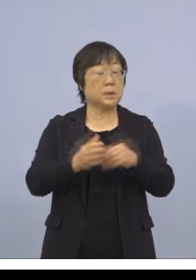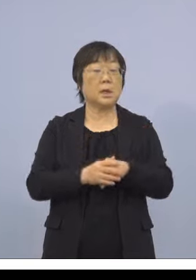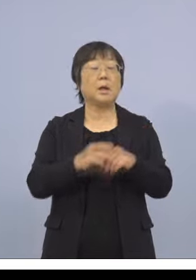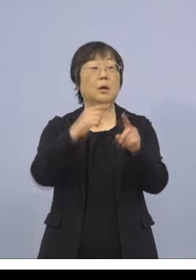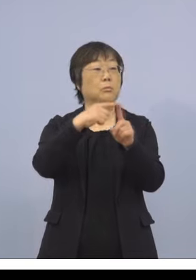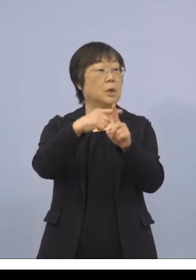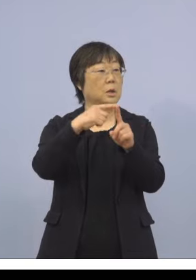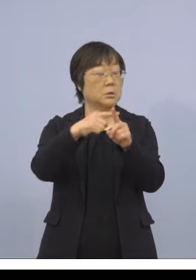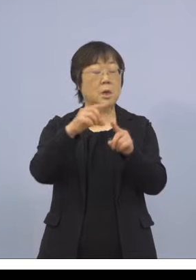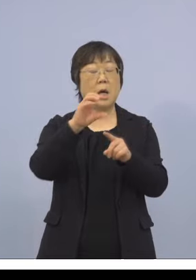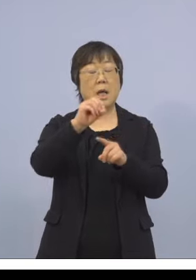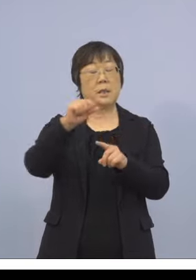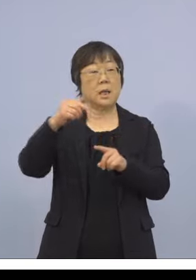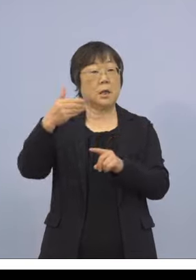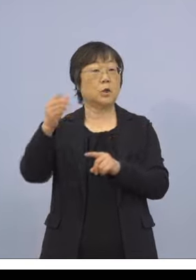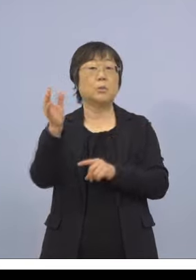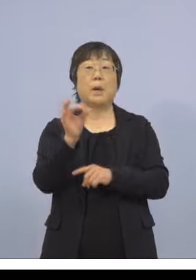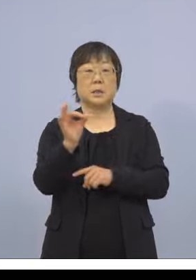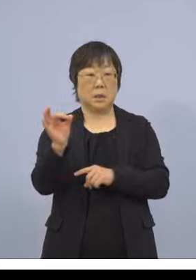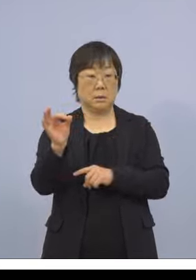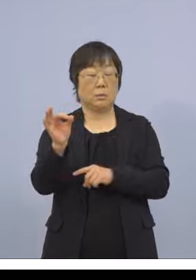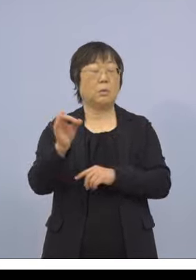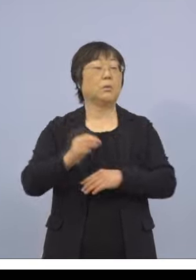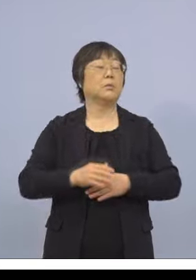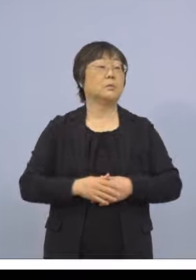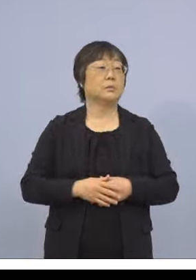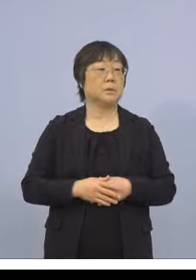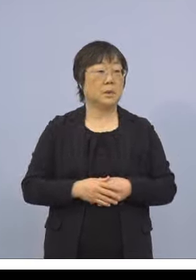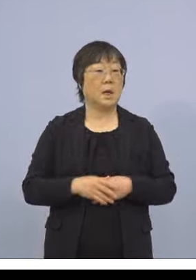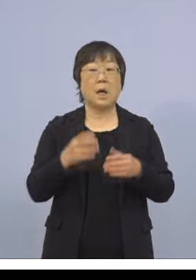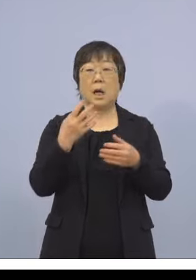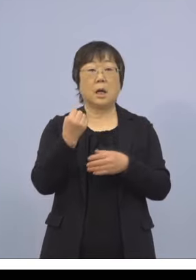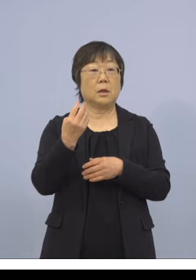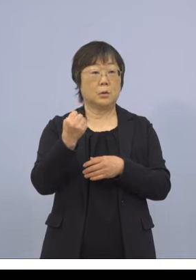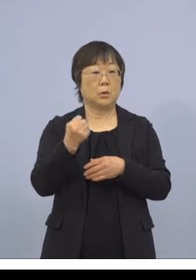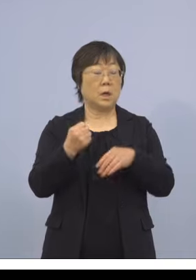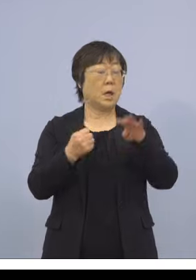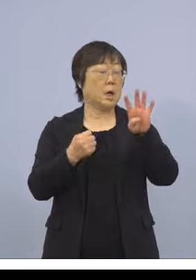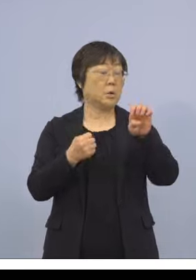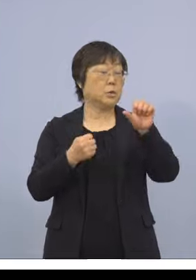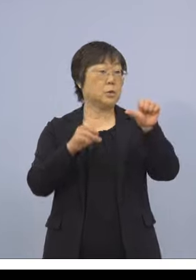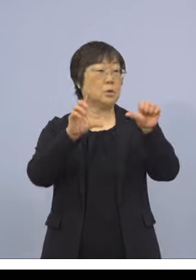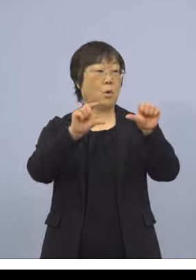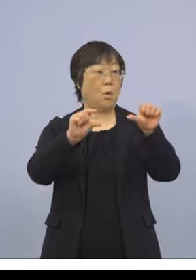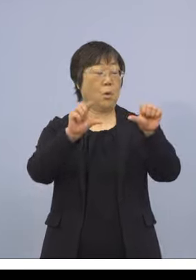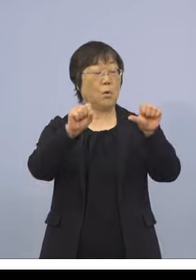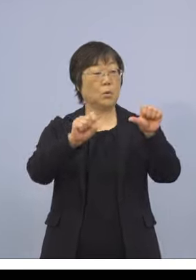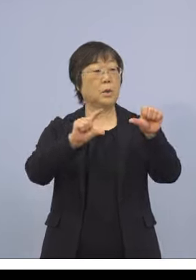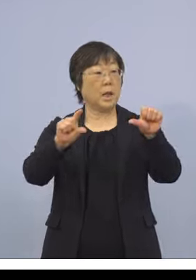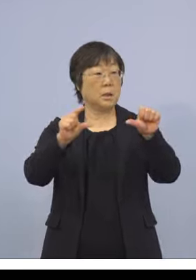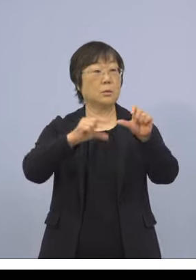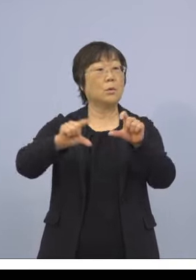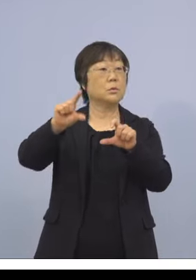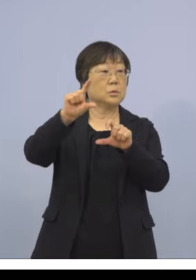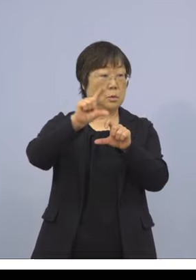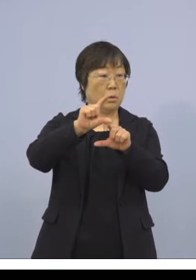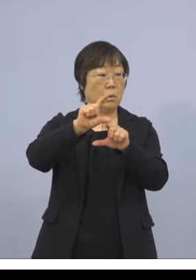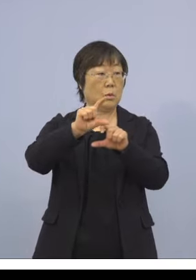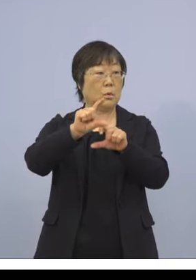プラスの 0.9%、 額で言えば45億円の増と、こういう